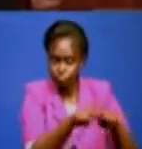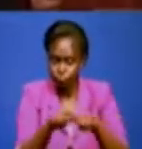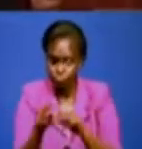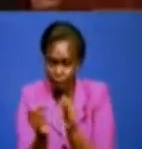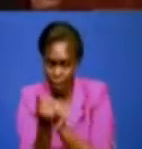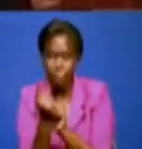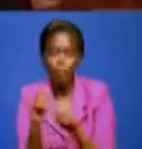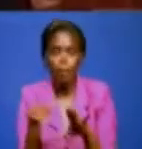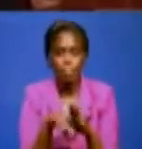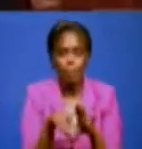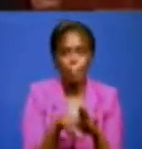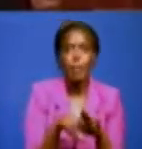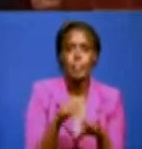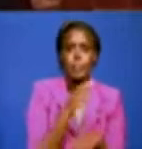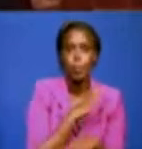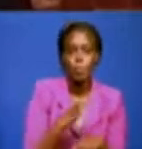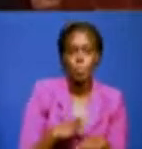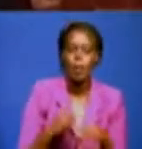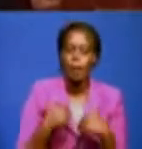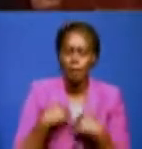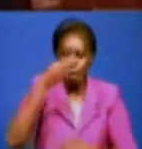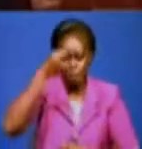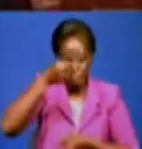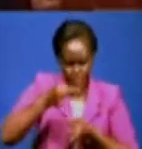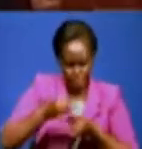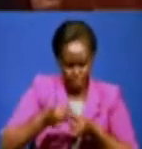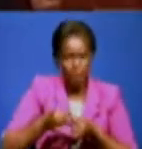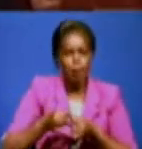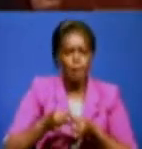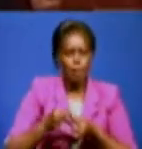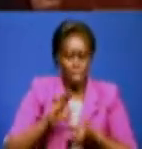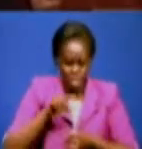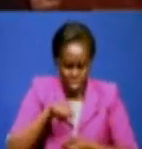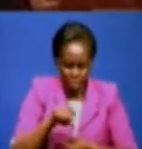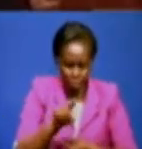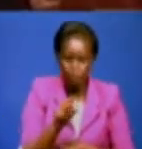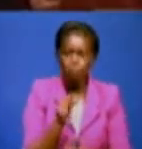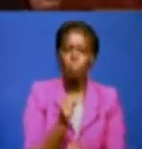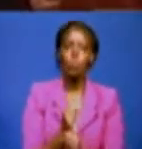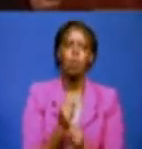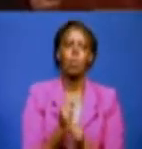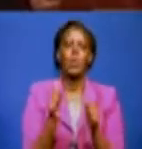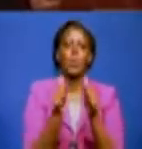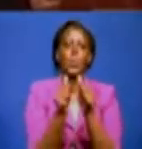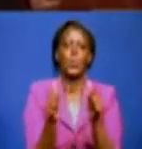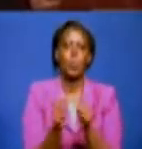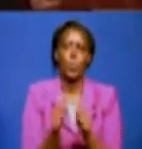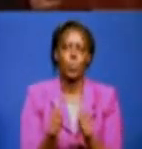hii, tuko na imani nao na tuna imani ya kwamba wataweza kuwa